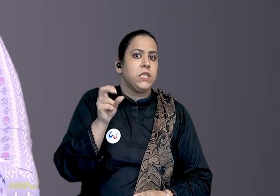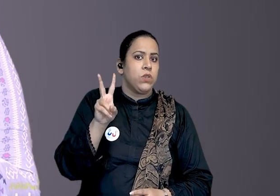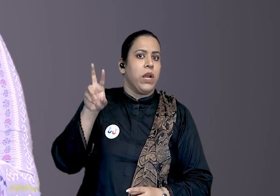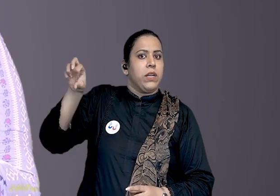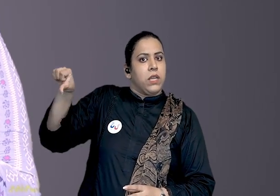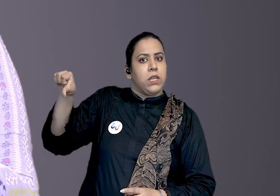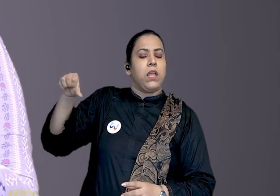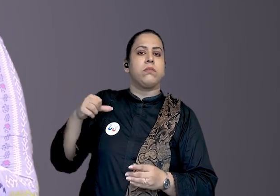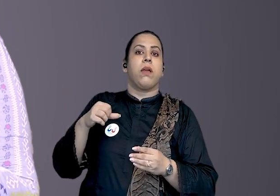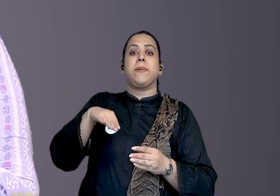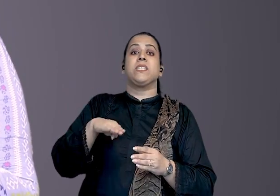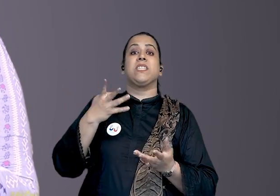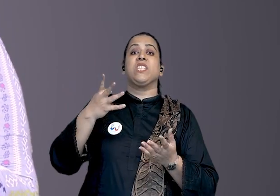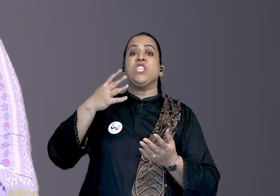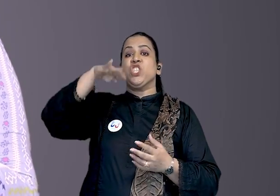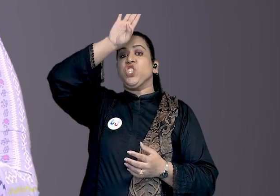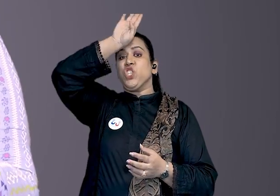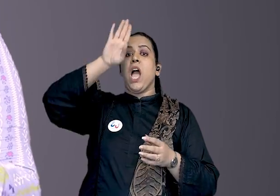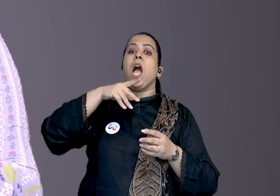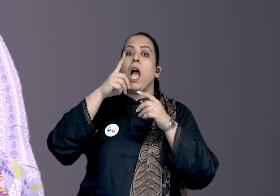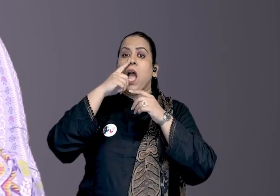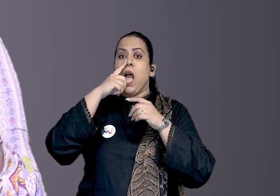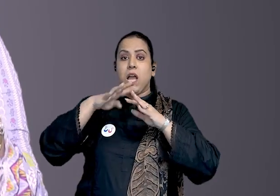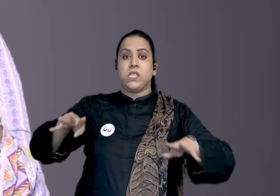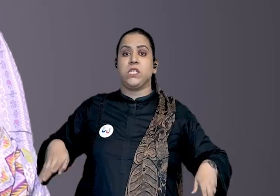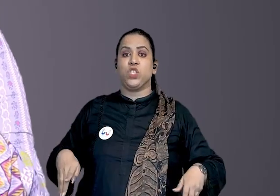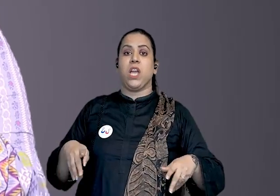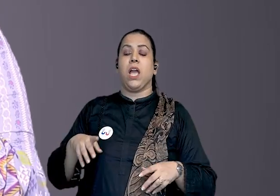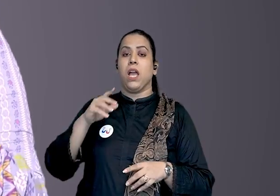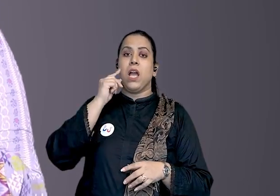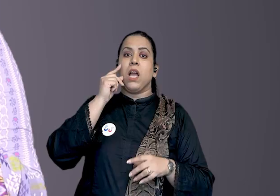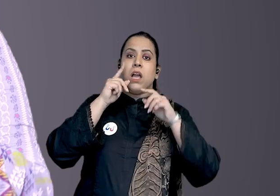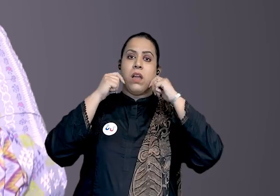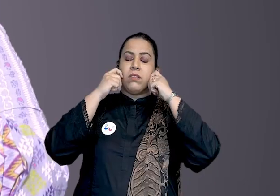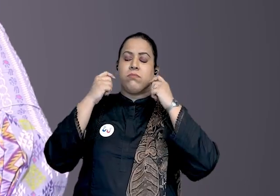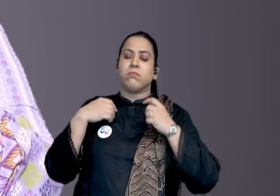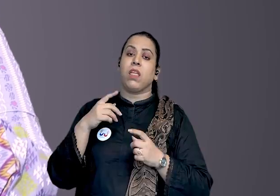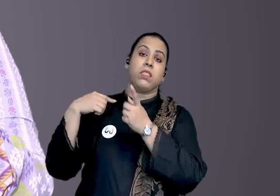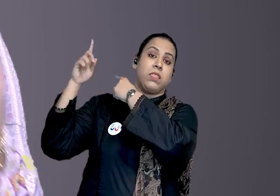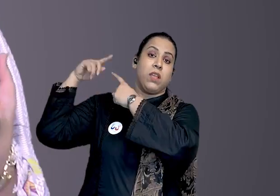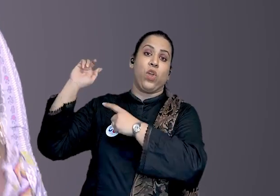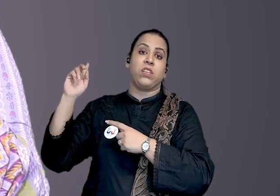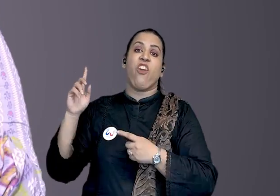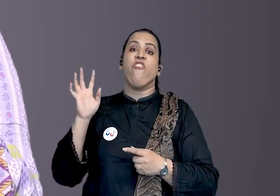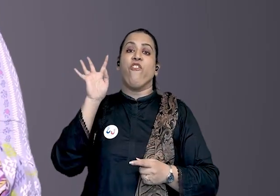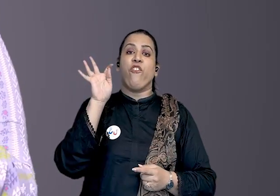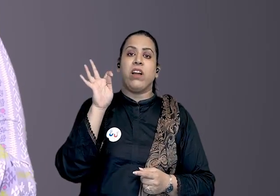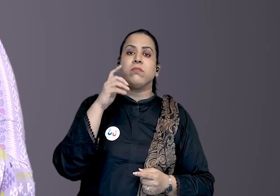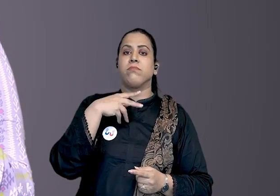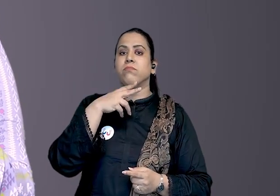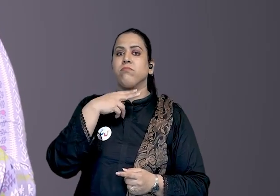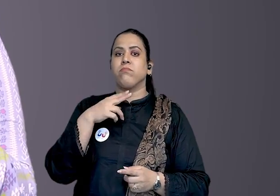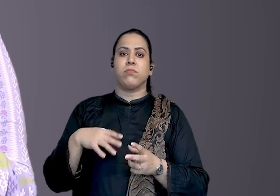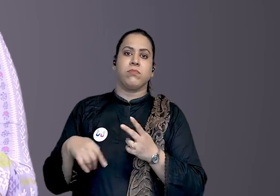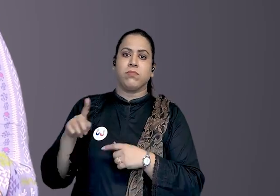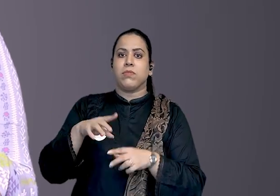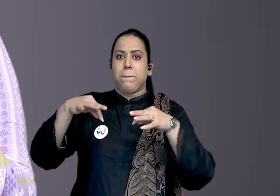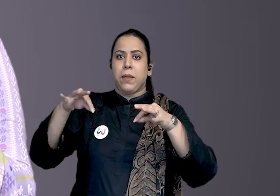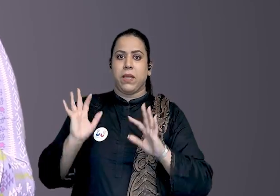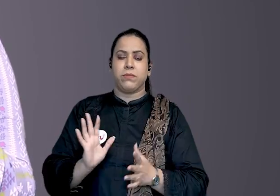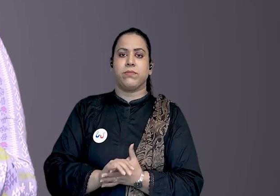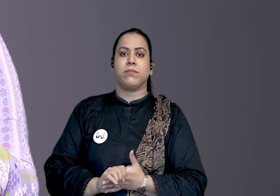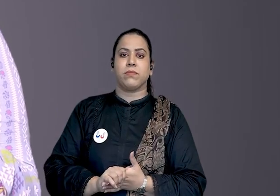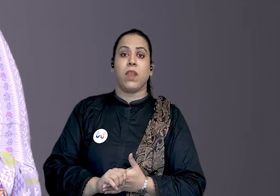کے فارسی میں کاغذات پڑے ہوئے ہیں. اگر ہم آرکائیوز کے ریکارڈ کو ایک رف ان کی ڈویژن